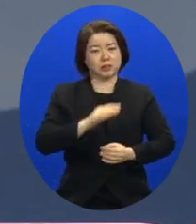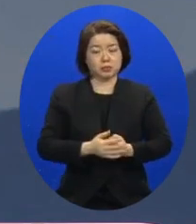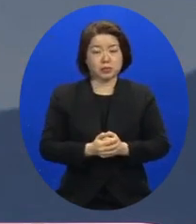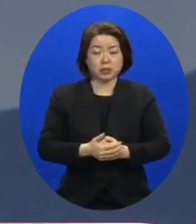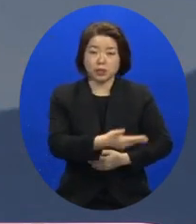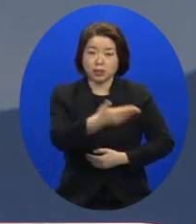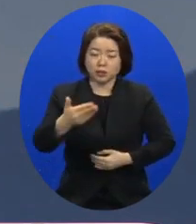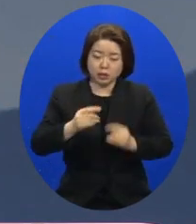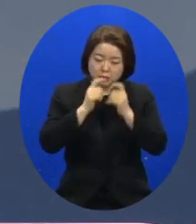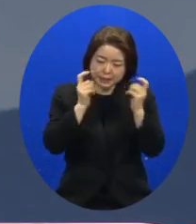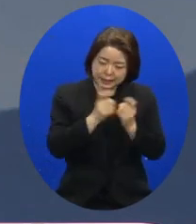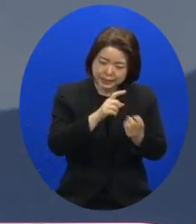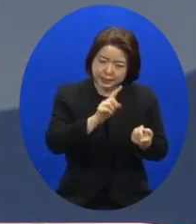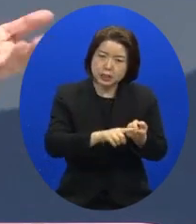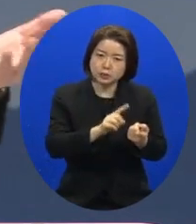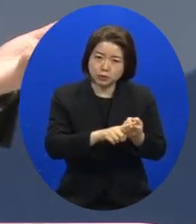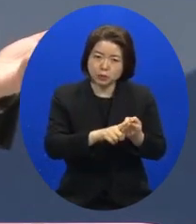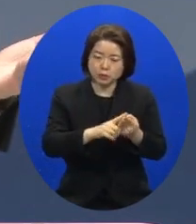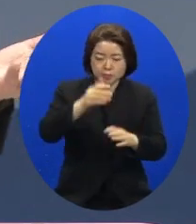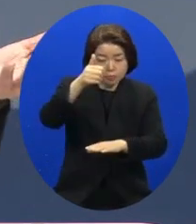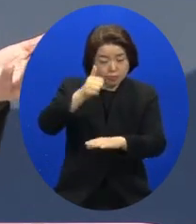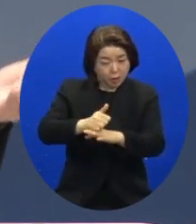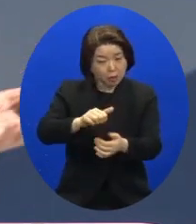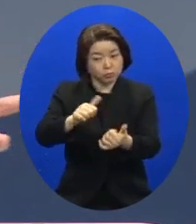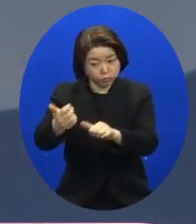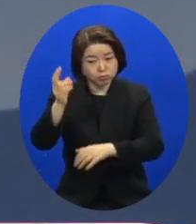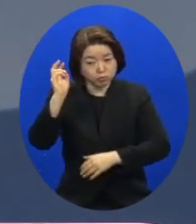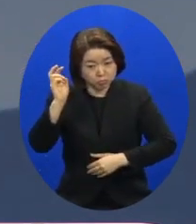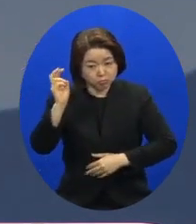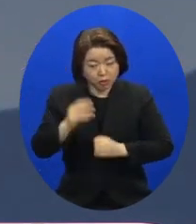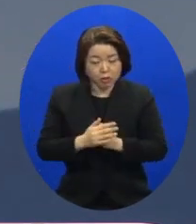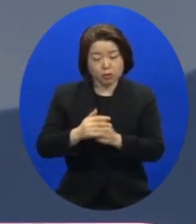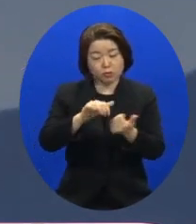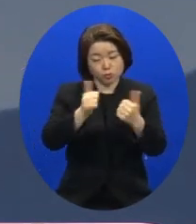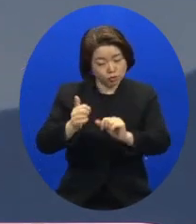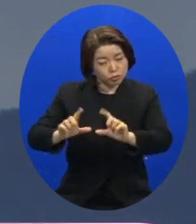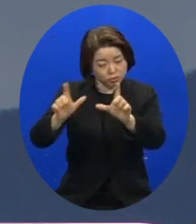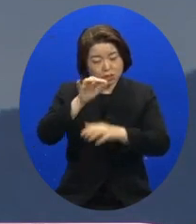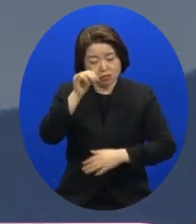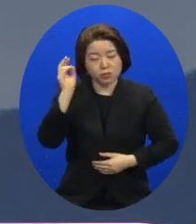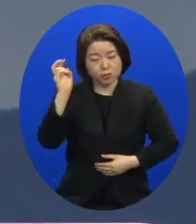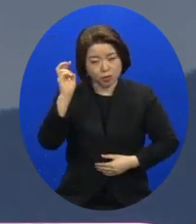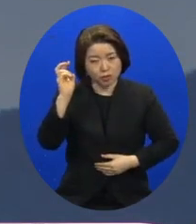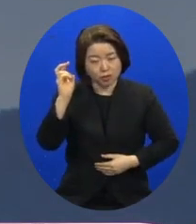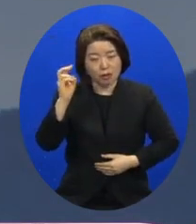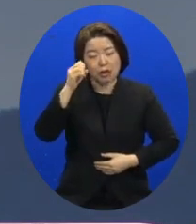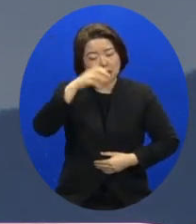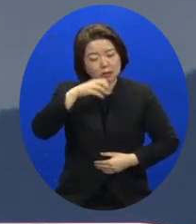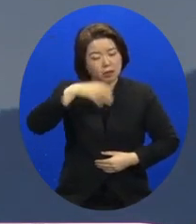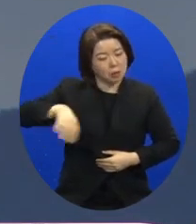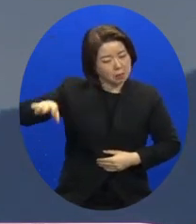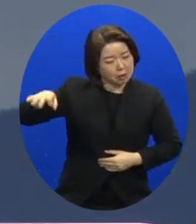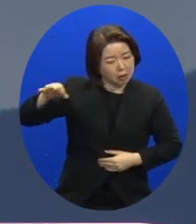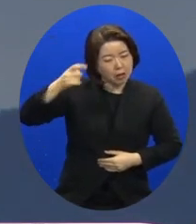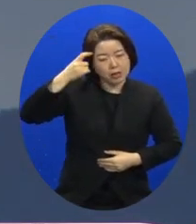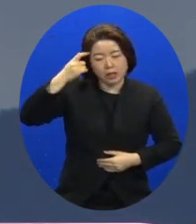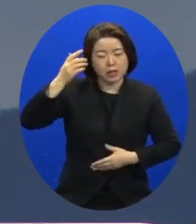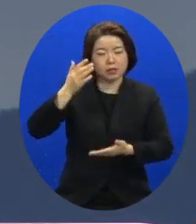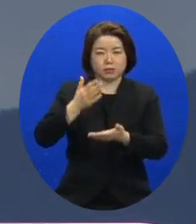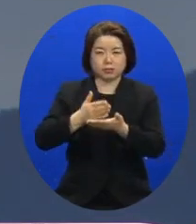여러분이 개인적으로 결국은 죽겠지, 죽을 날이 있겠지 나도 이렇게 생각하고 지나가면 안